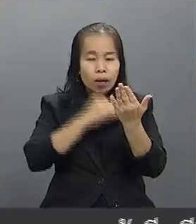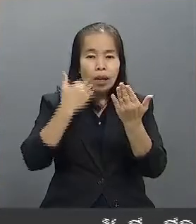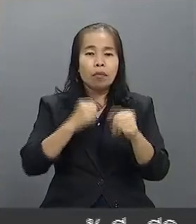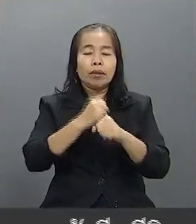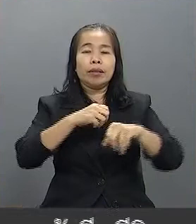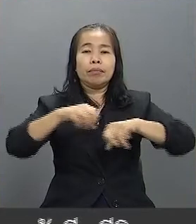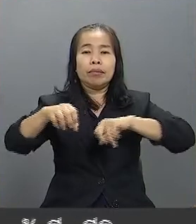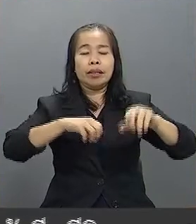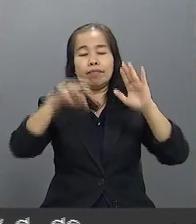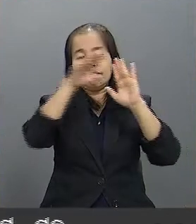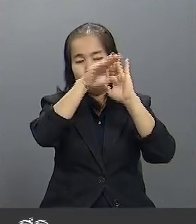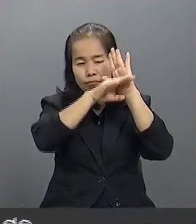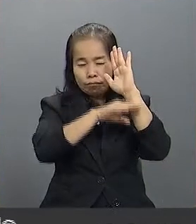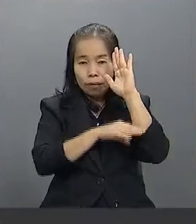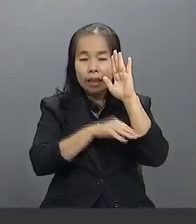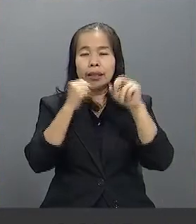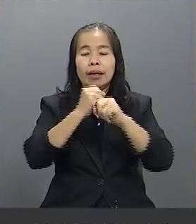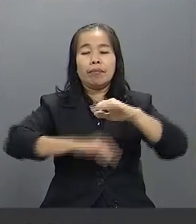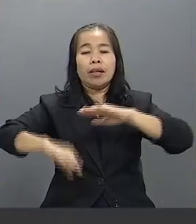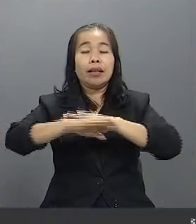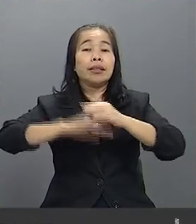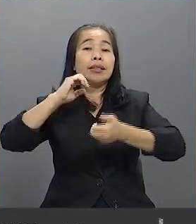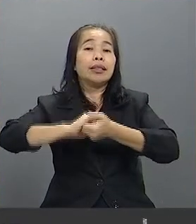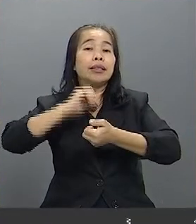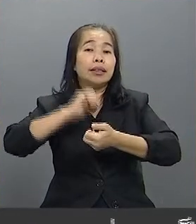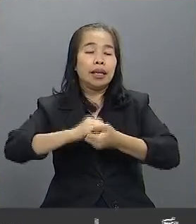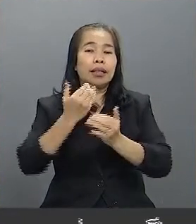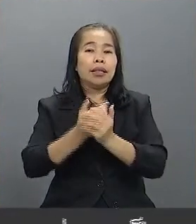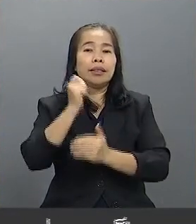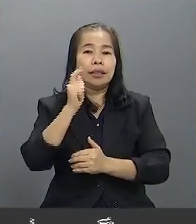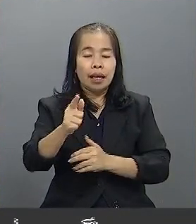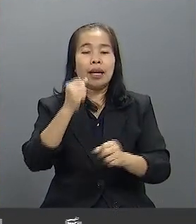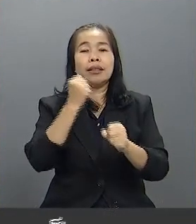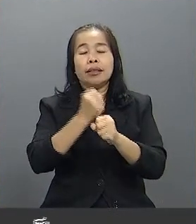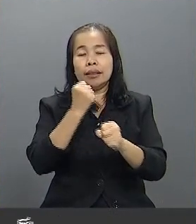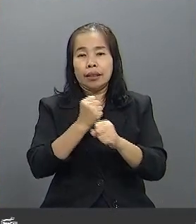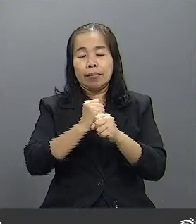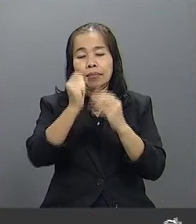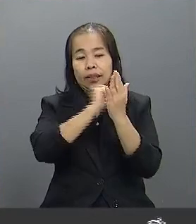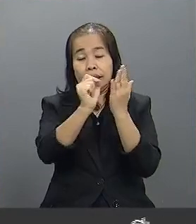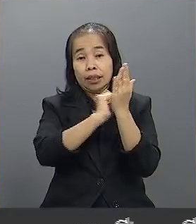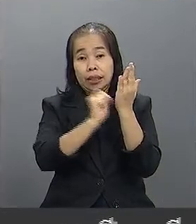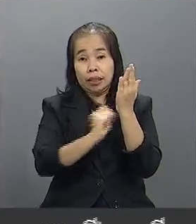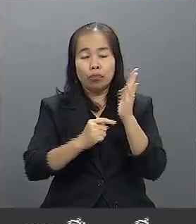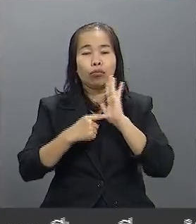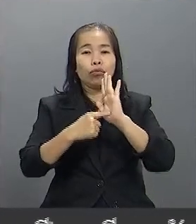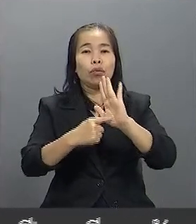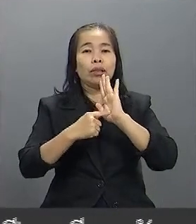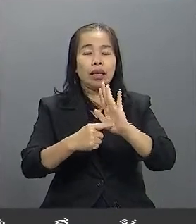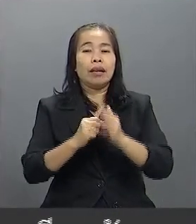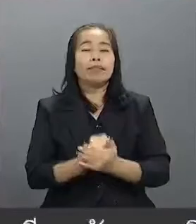ทำทีโออาร์เพื่อที่จะจัดทำร่างแผนแม่บทโครงการเมืองสากรรมต้นแบบเมืองสนะต่อไปค่ะค่ะขอบคุณคุณ